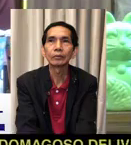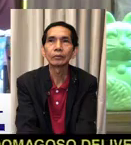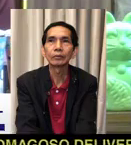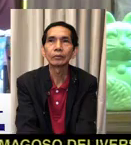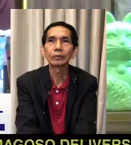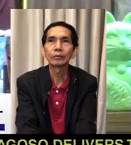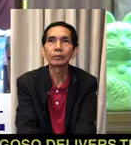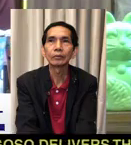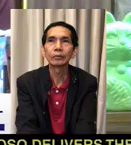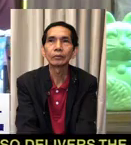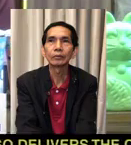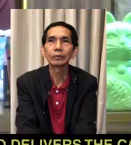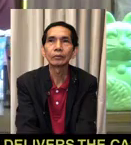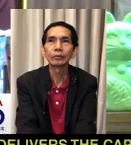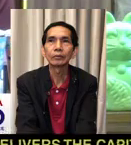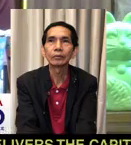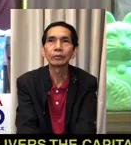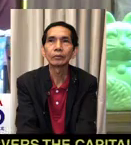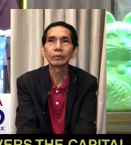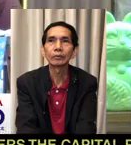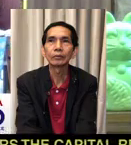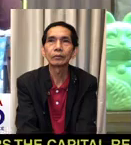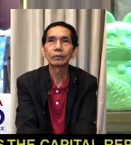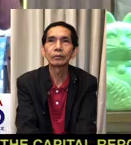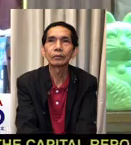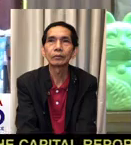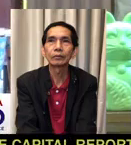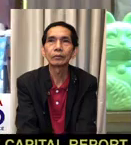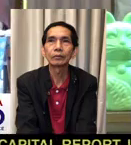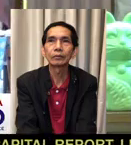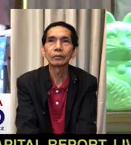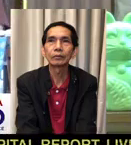Anyway, Happy Valentine's!